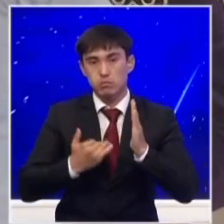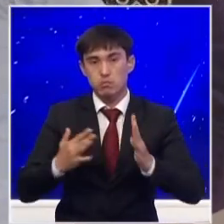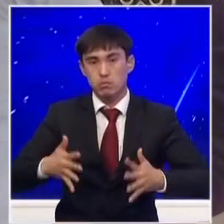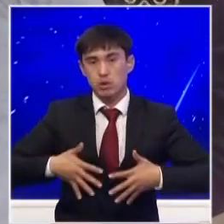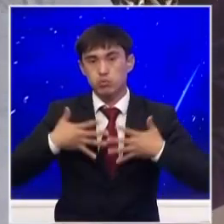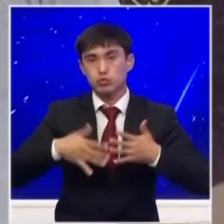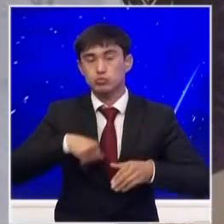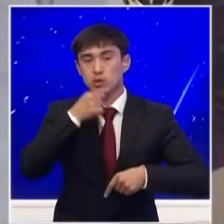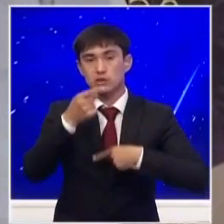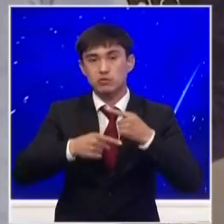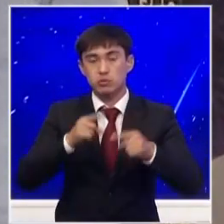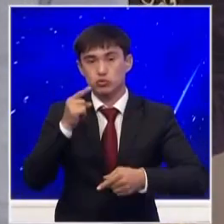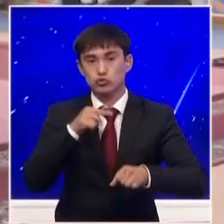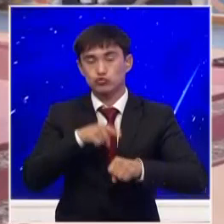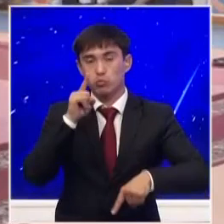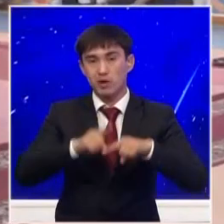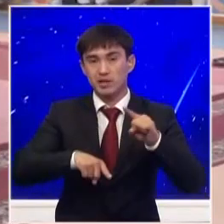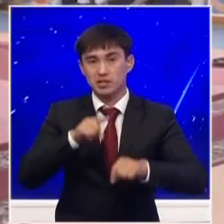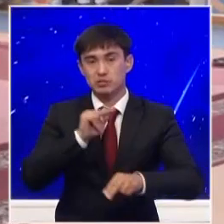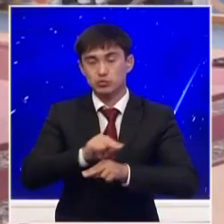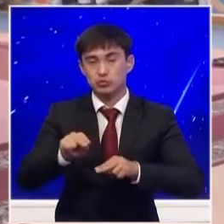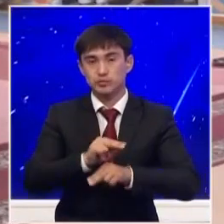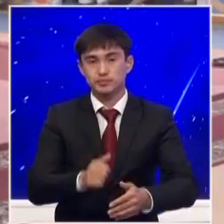подрастающего поколения чувство патриотизма.